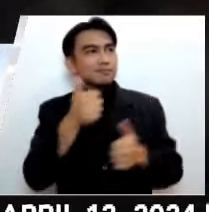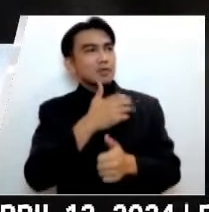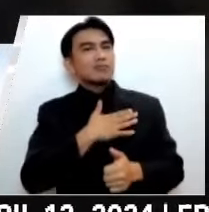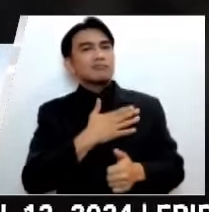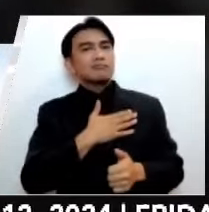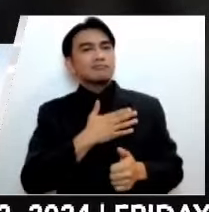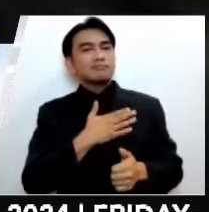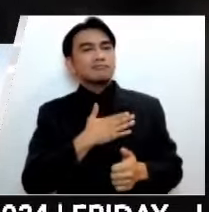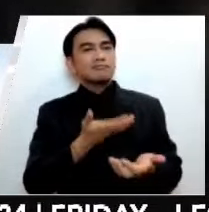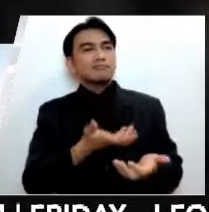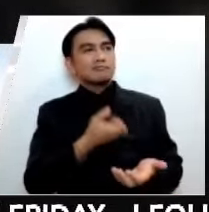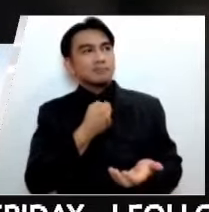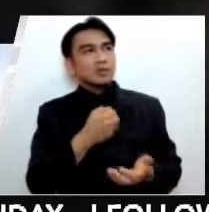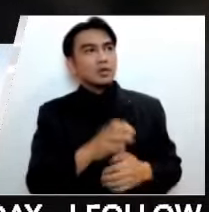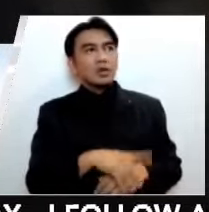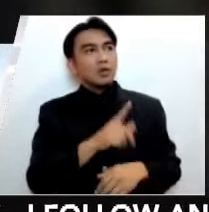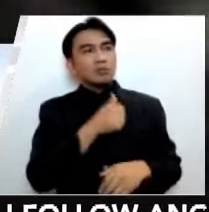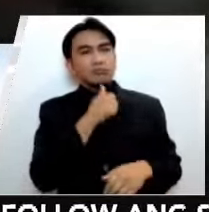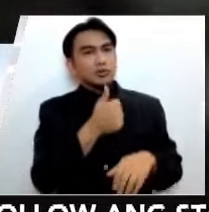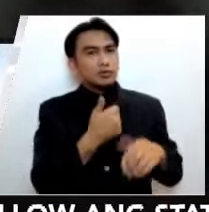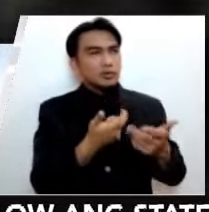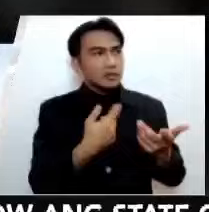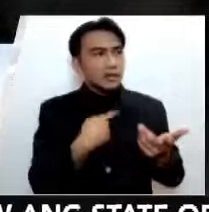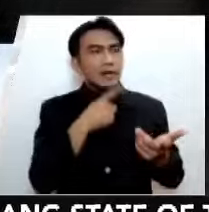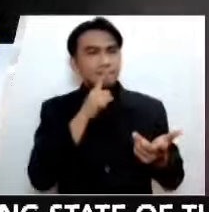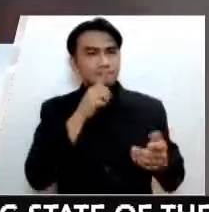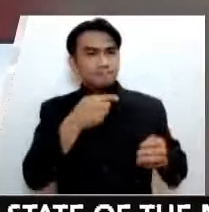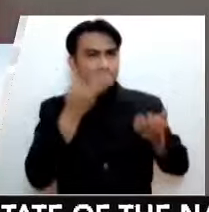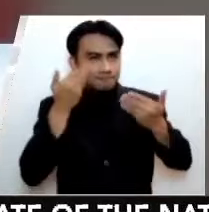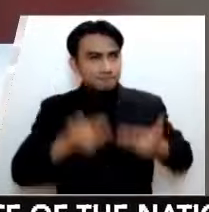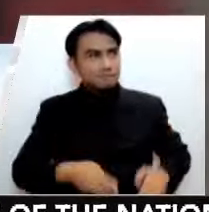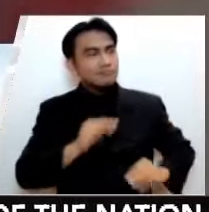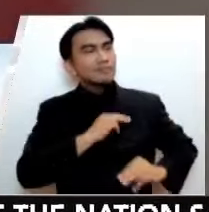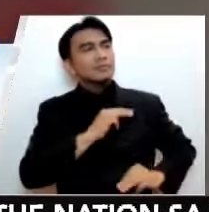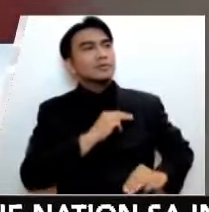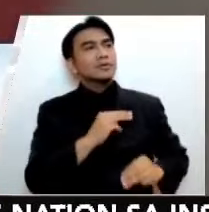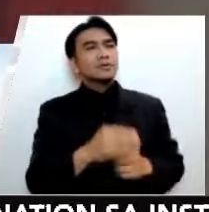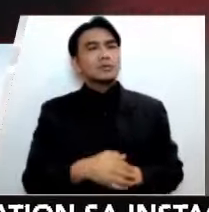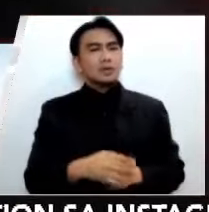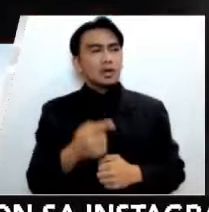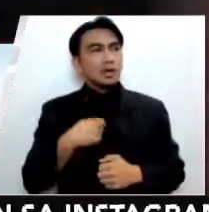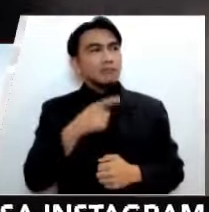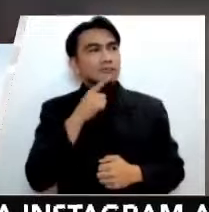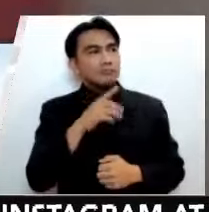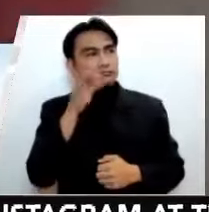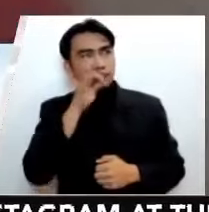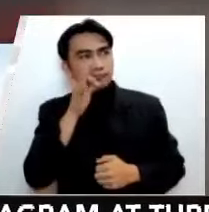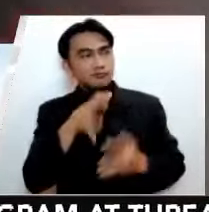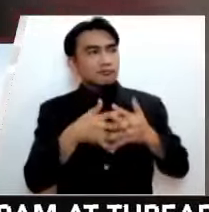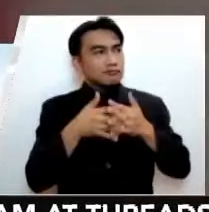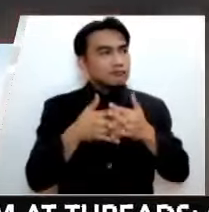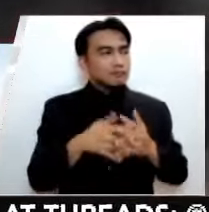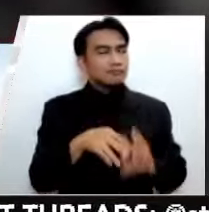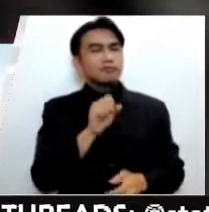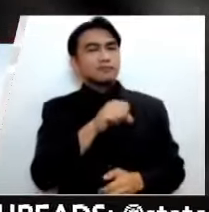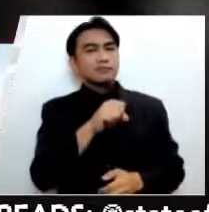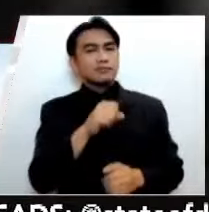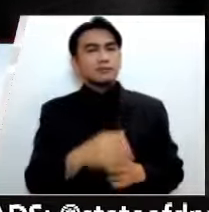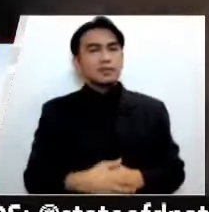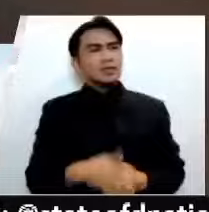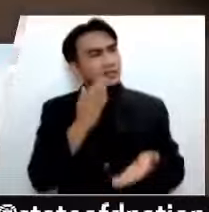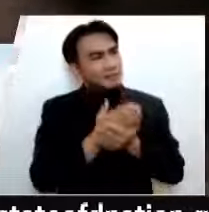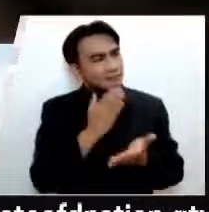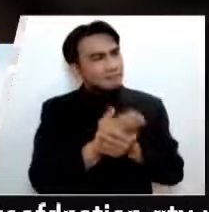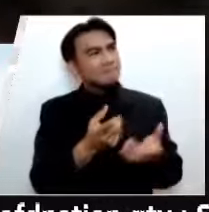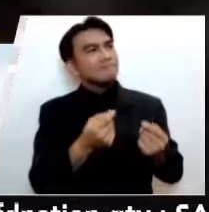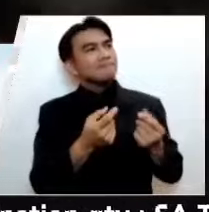So huwag mo kong aanihin. I'm military. I'm Filipino-American. I'm taking care of balikatan natin. Yes po. Tama na yan. Pero ma'am,